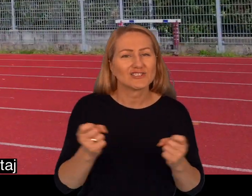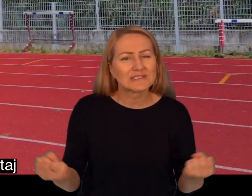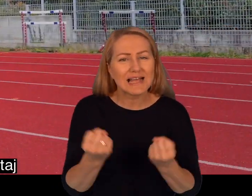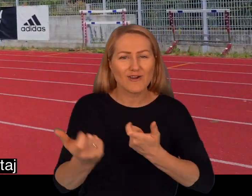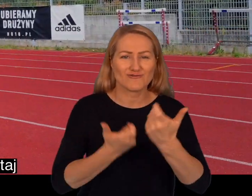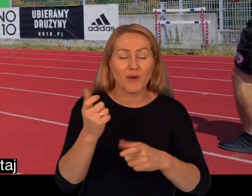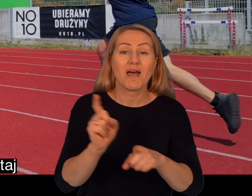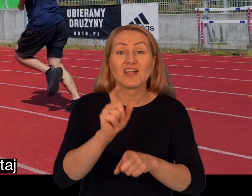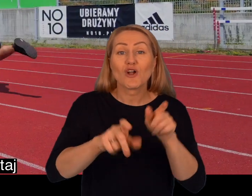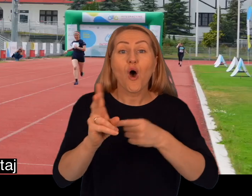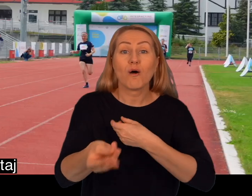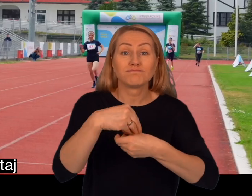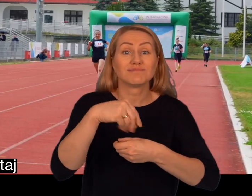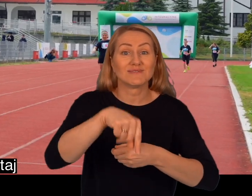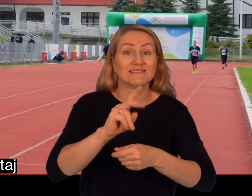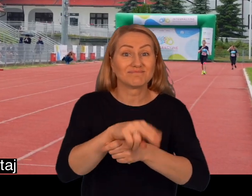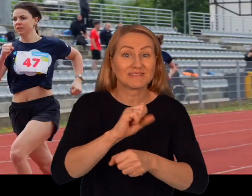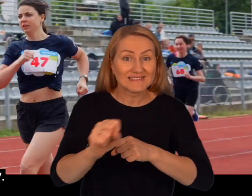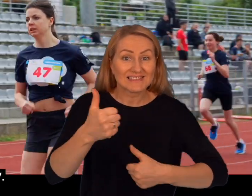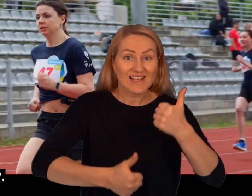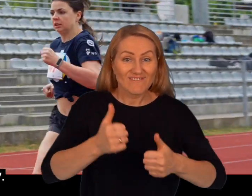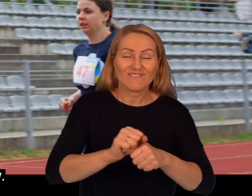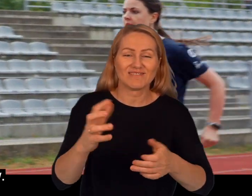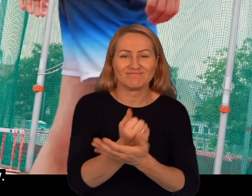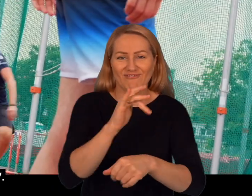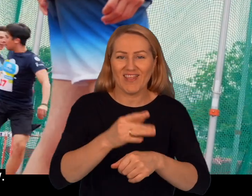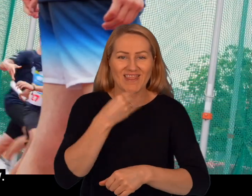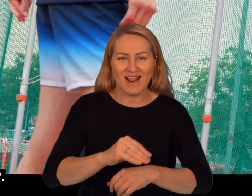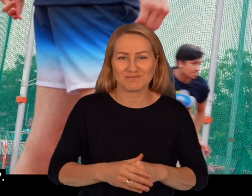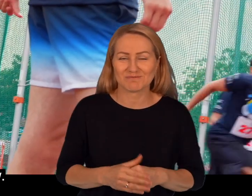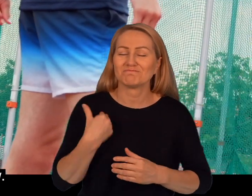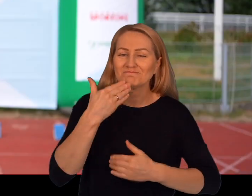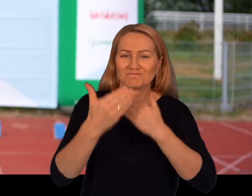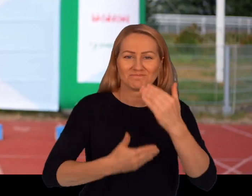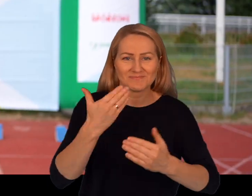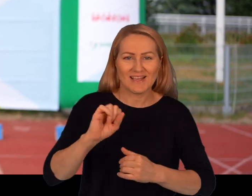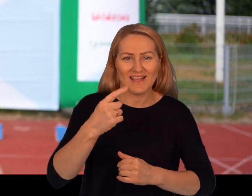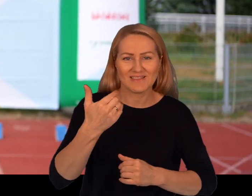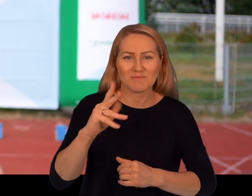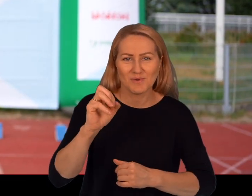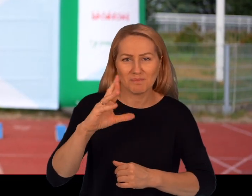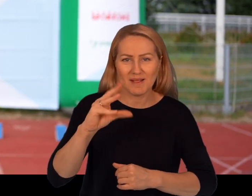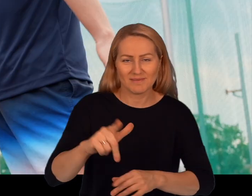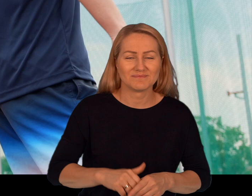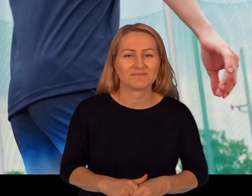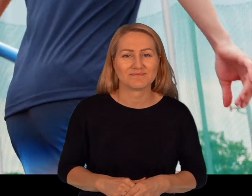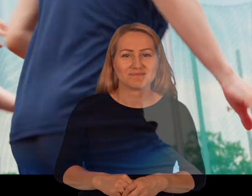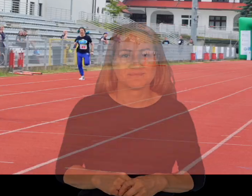dla zawodników, którzy tutaj startują, osiągnięcia jak najlepszych rezultatów. Pozdrawiam serdecznie, Adam